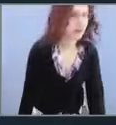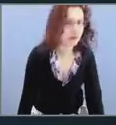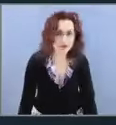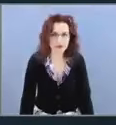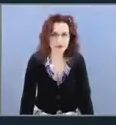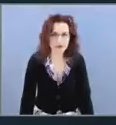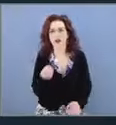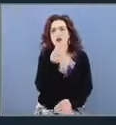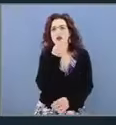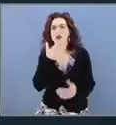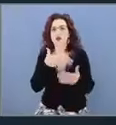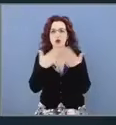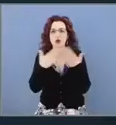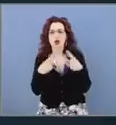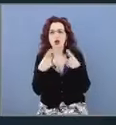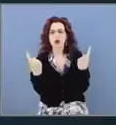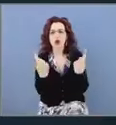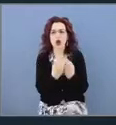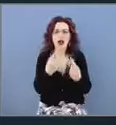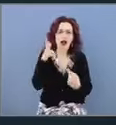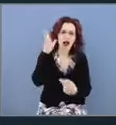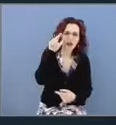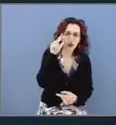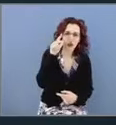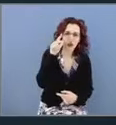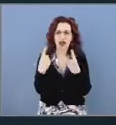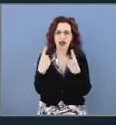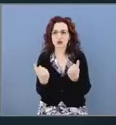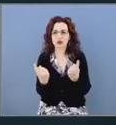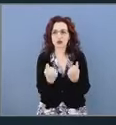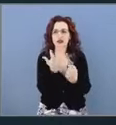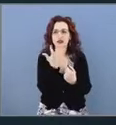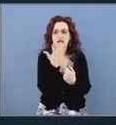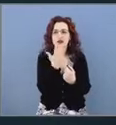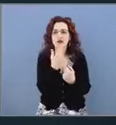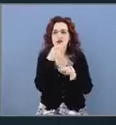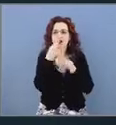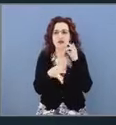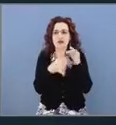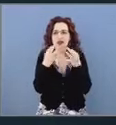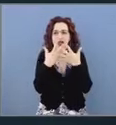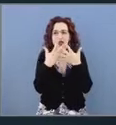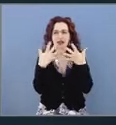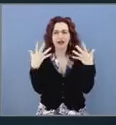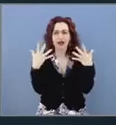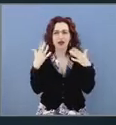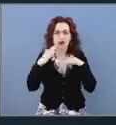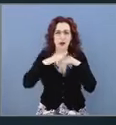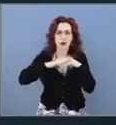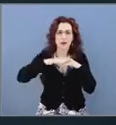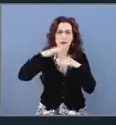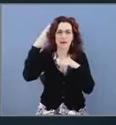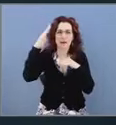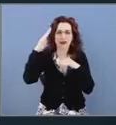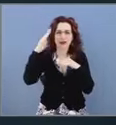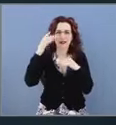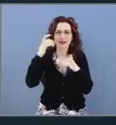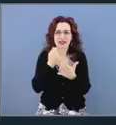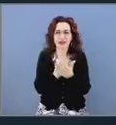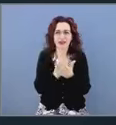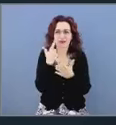Io vorrei sottolineare l'importanza di questa mattinata. Questo è